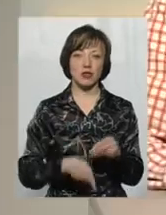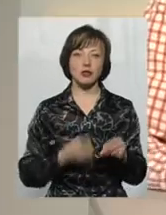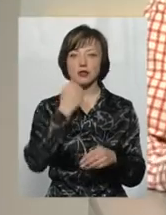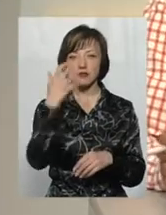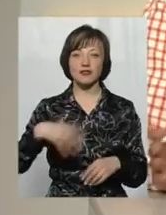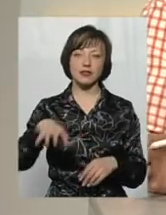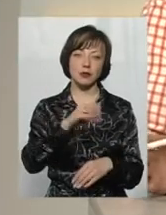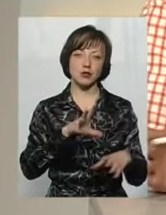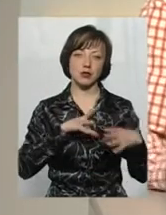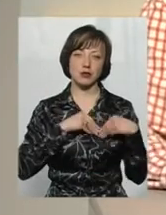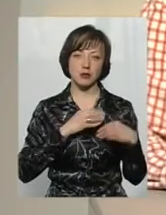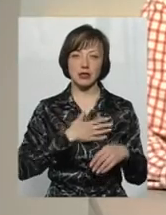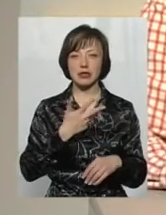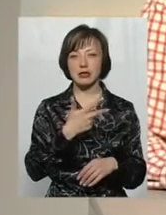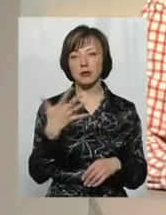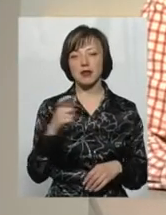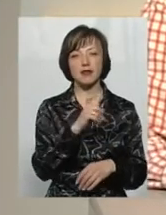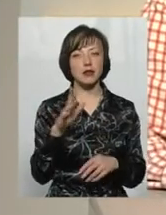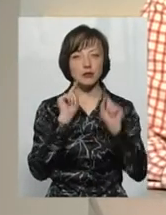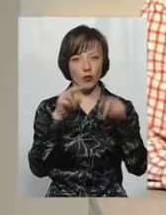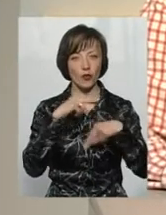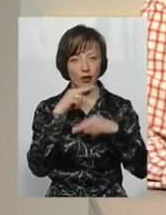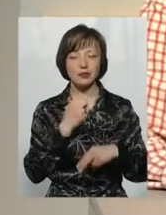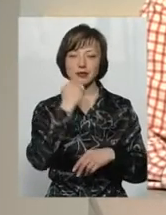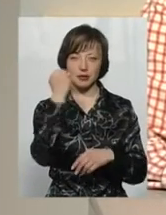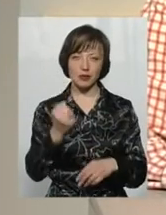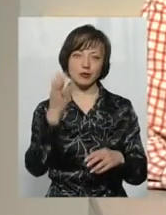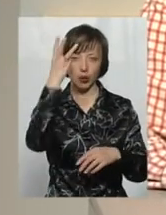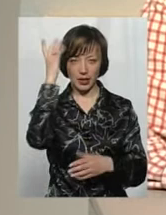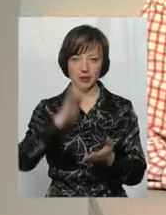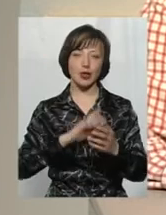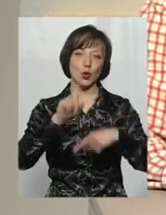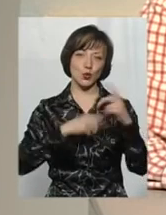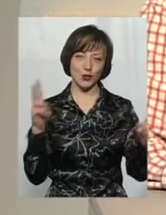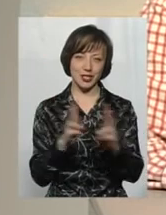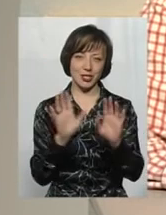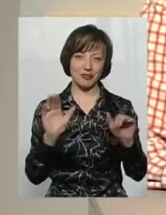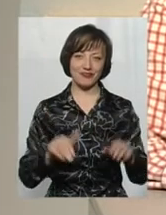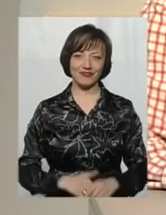Дякую всім, хто ці 35 хвилин приділив свої уваги. Дякую, дивіться «Поділ Центр», до зустрічі.